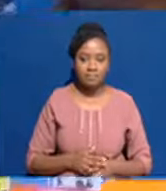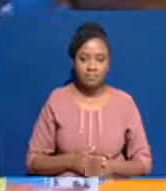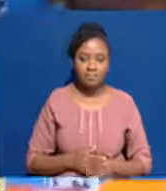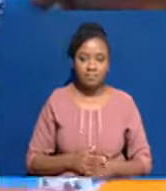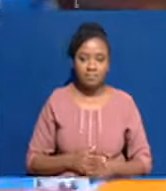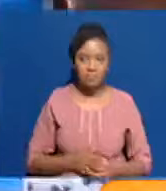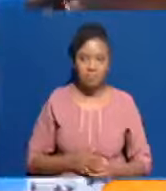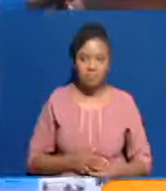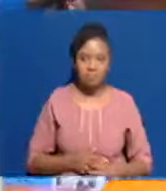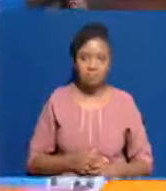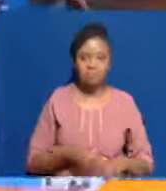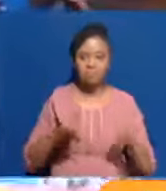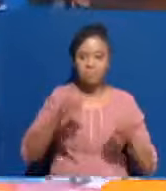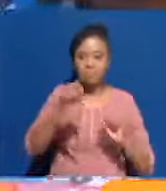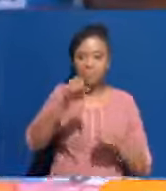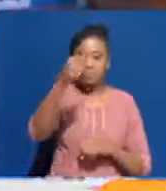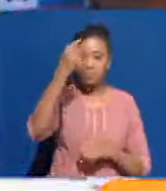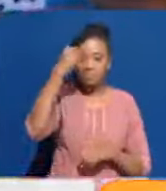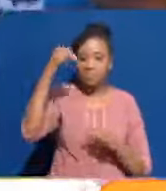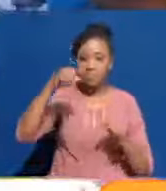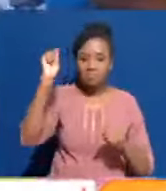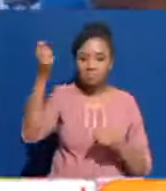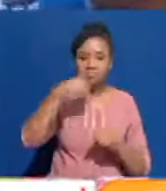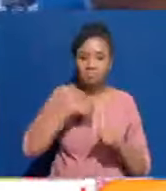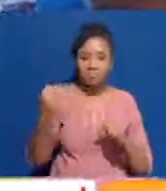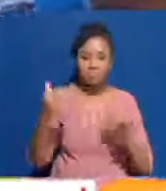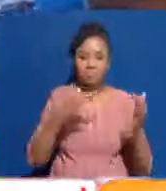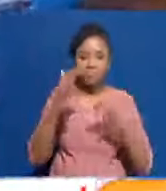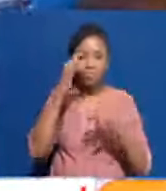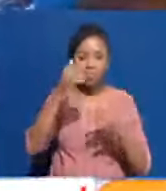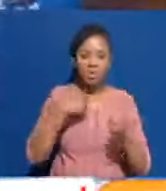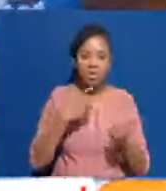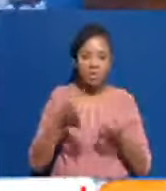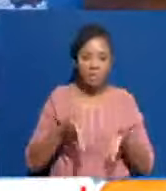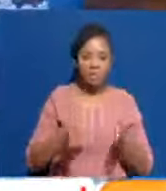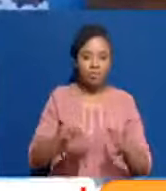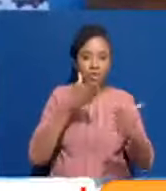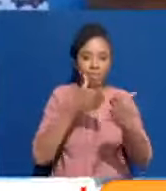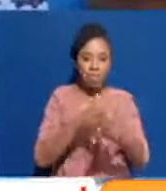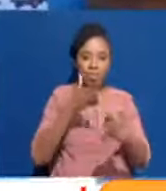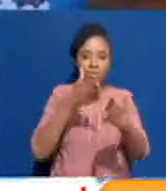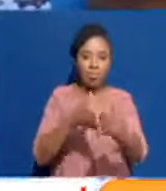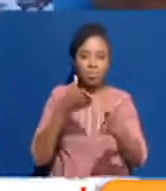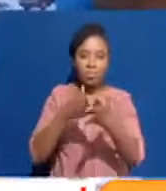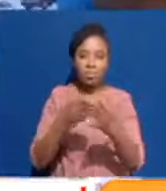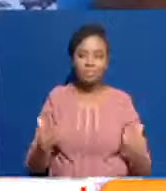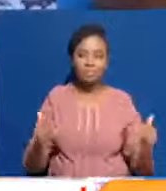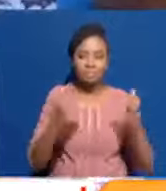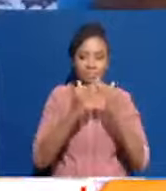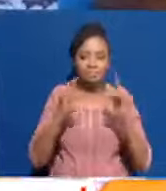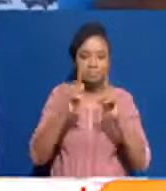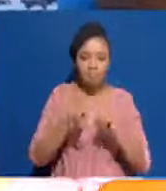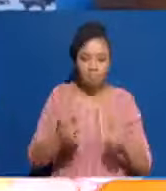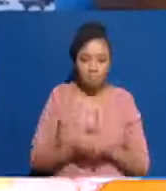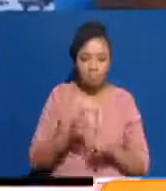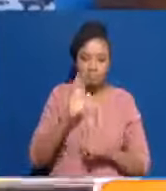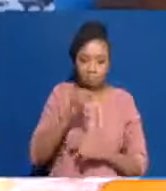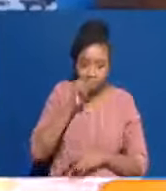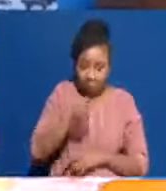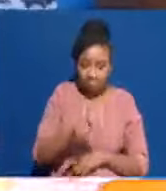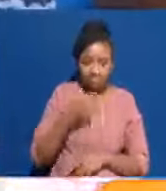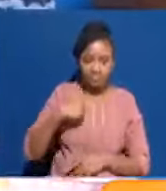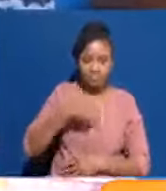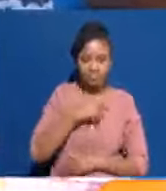Leo hii unaweza fikiria Kenya iko katika vita kwa sababu ya zile road block nyingi ambazo ziko katika barabara yetu. Na ni kutokana na hali hii ambapo